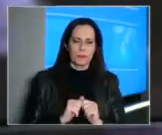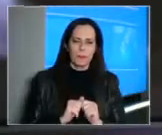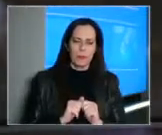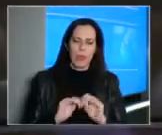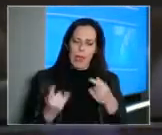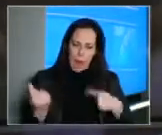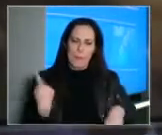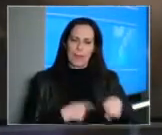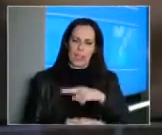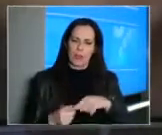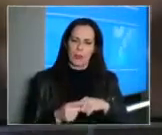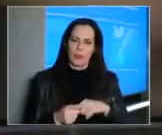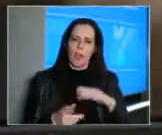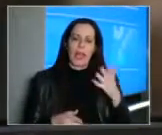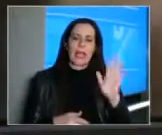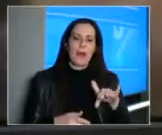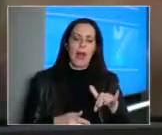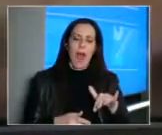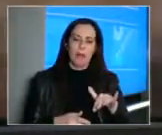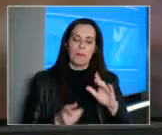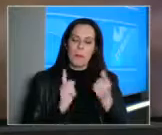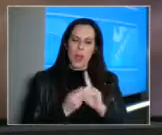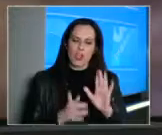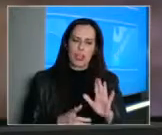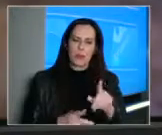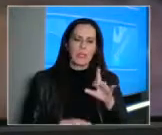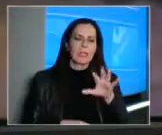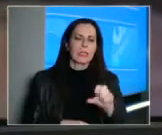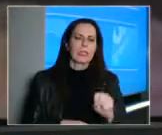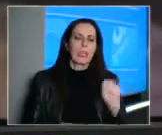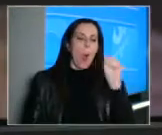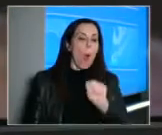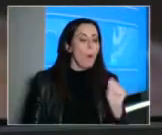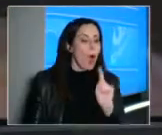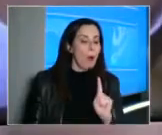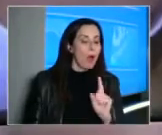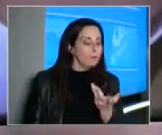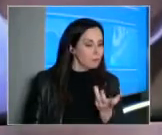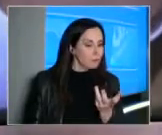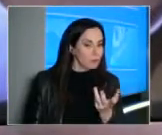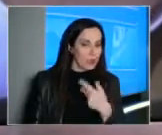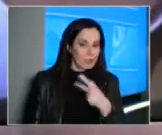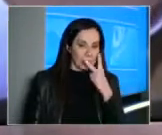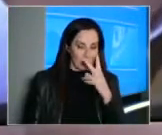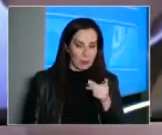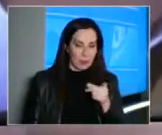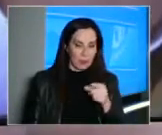כמה מאיתנו, או כמה אפילו מהפרשנים המבינים, זיהו את ברק אובמה בשלב הזה. אני